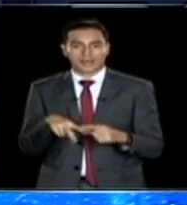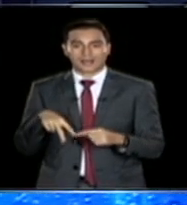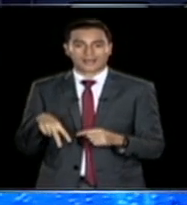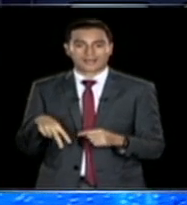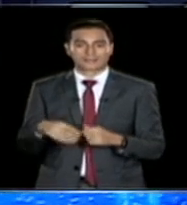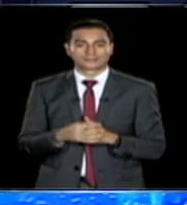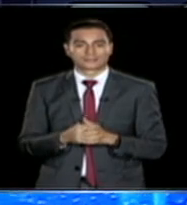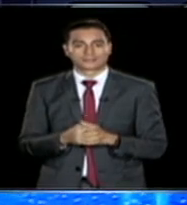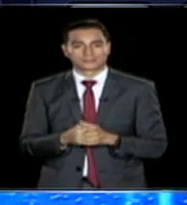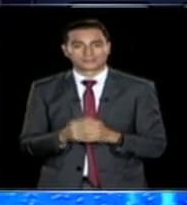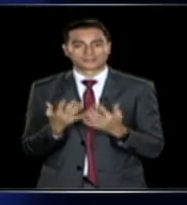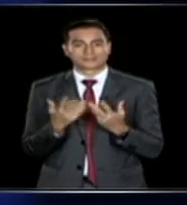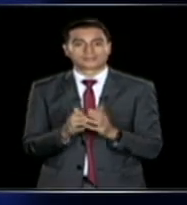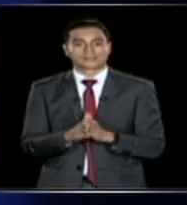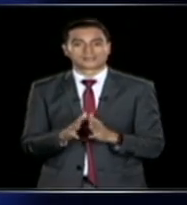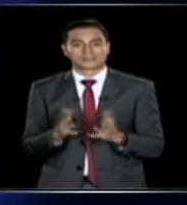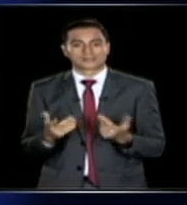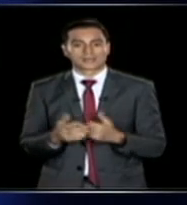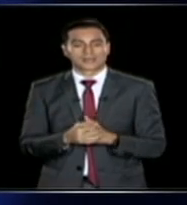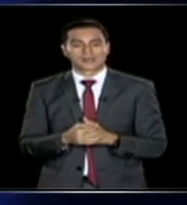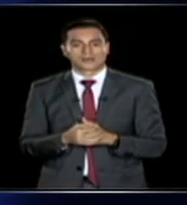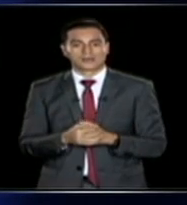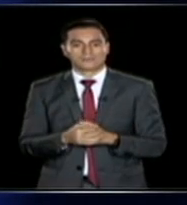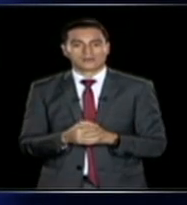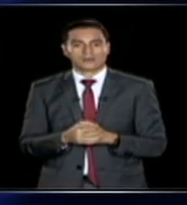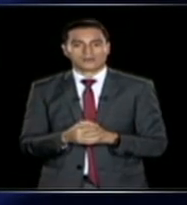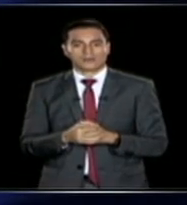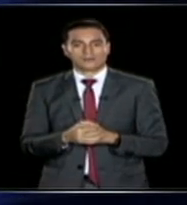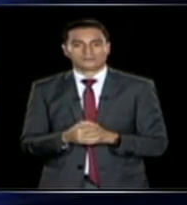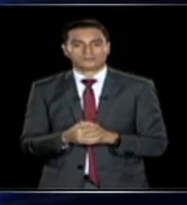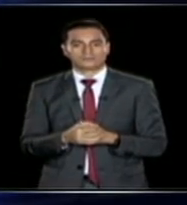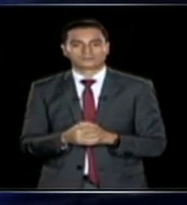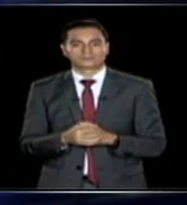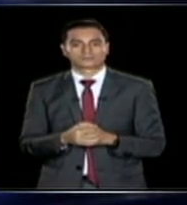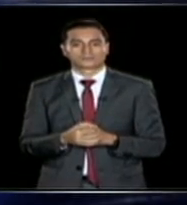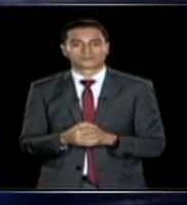160 على 8 يساوي كام؟